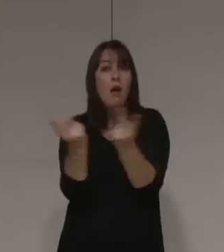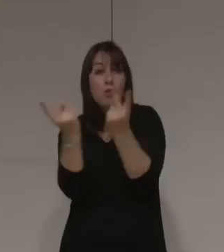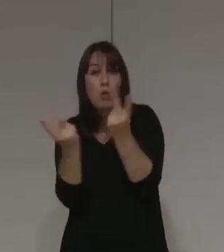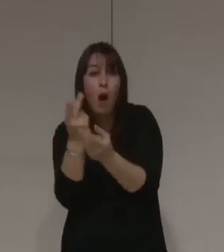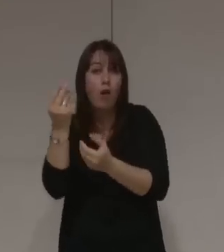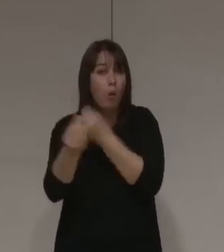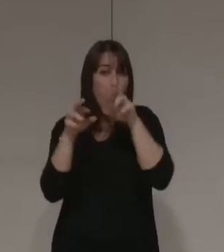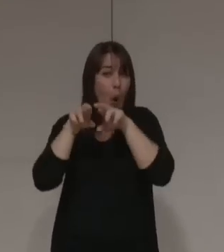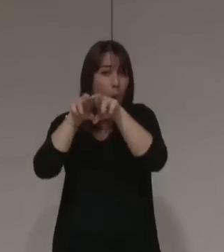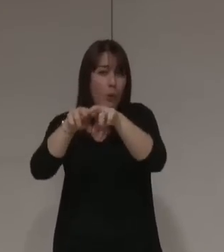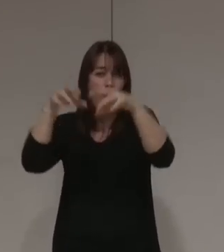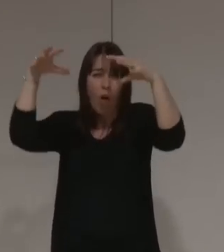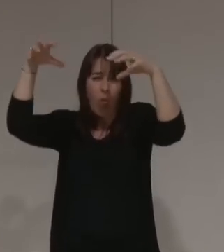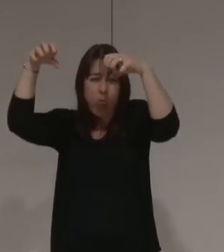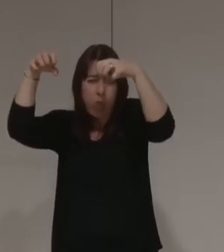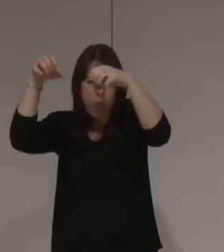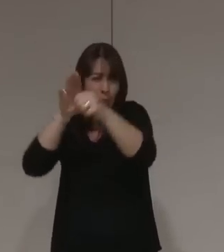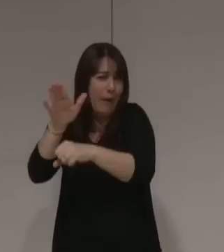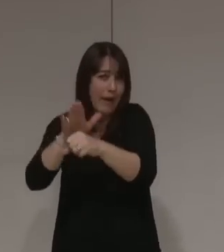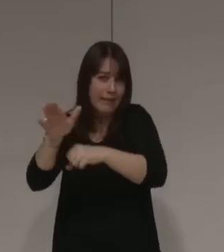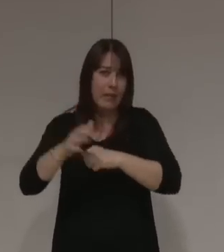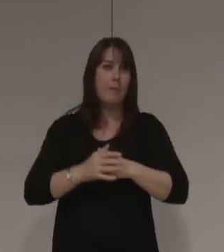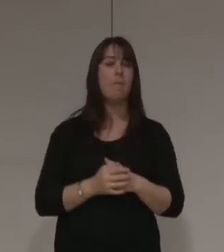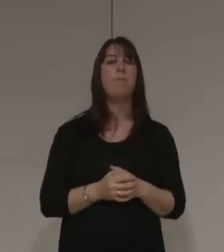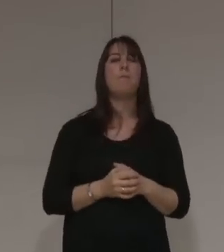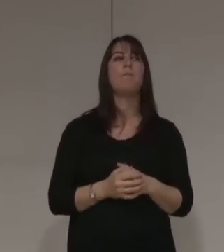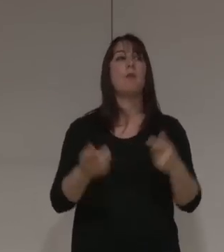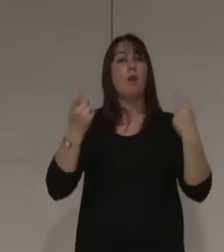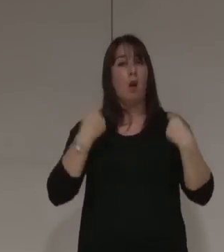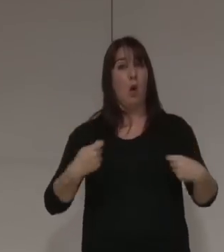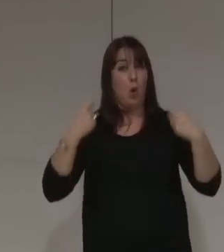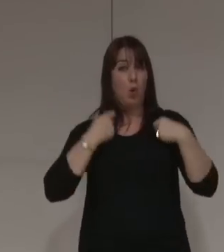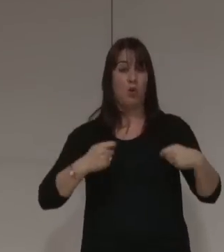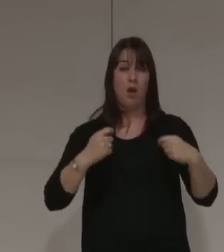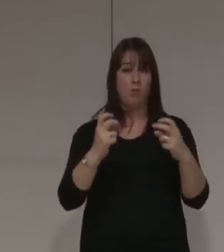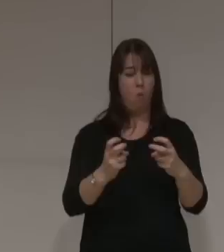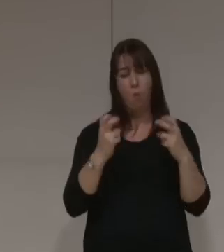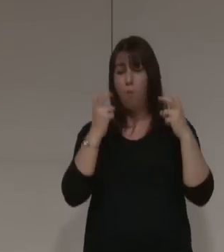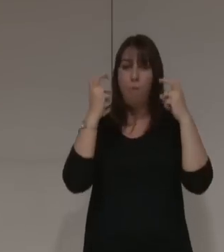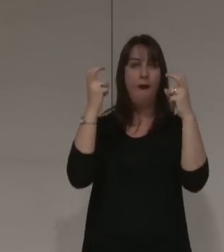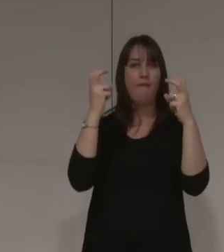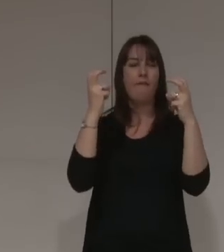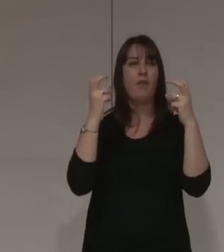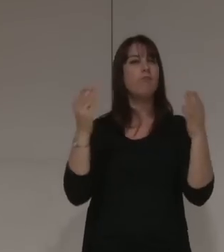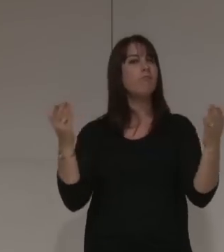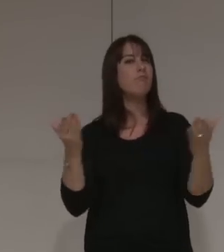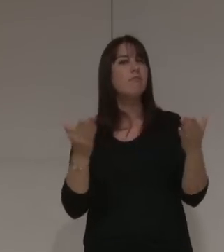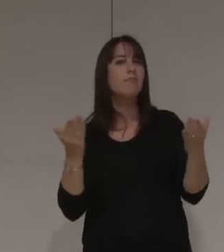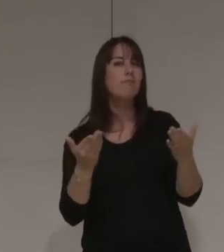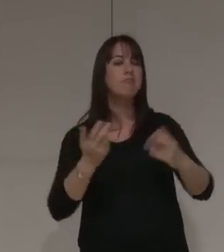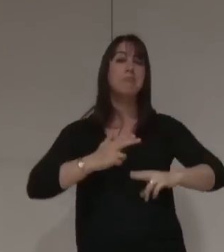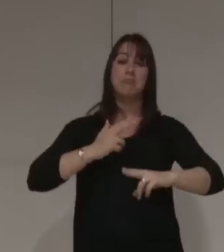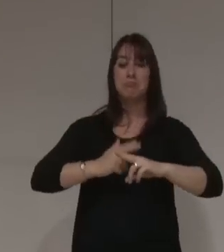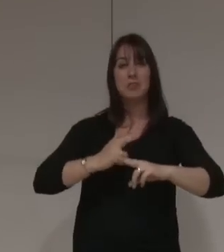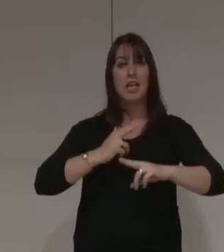encore certaines rues cette consommation élevée c'est aussi ce qu'on appelle